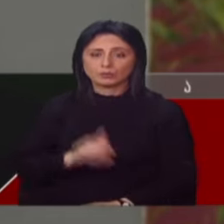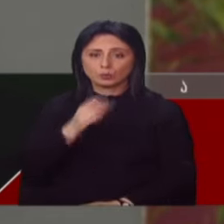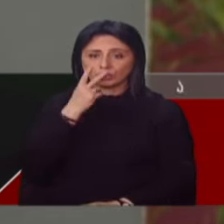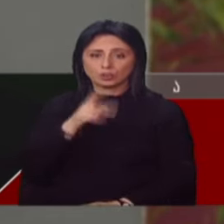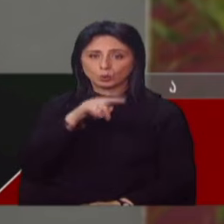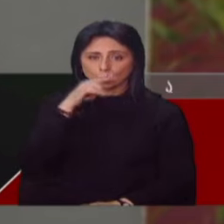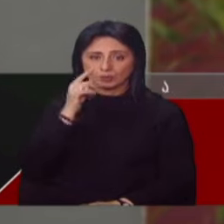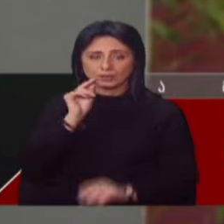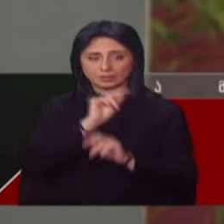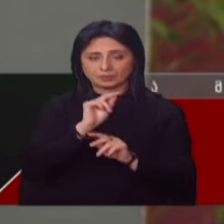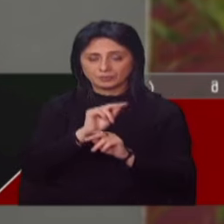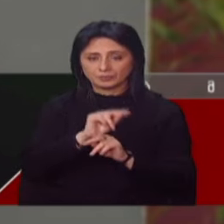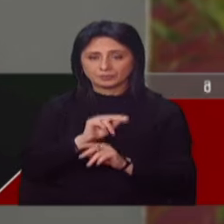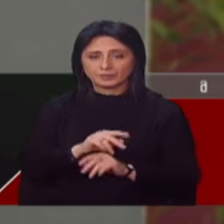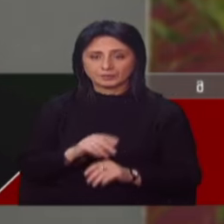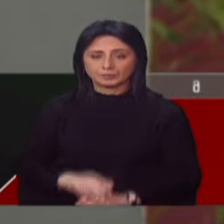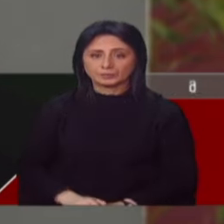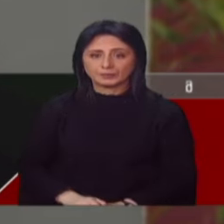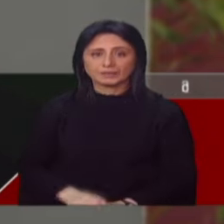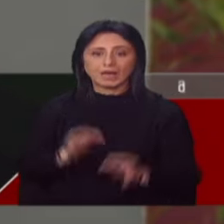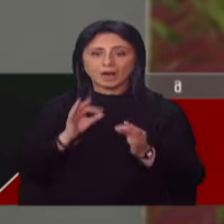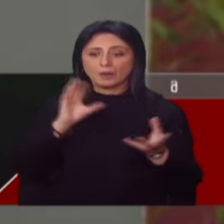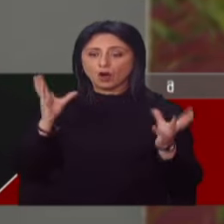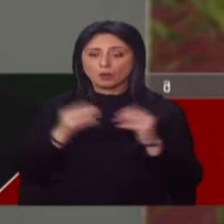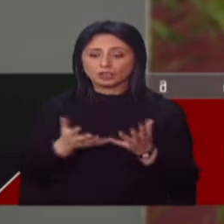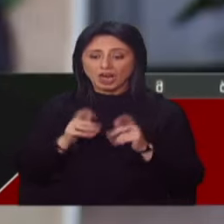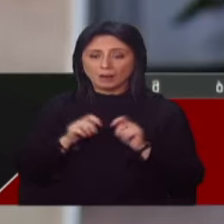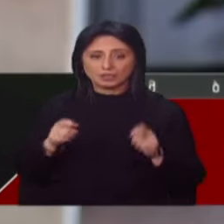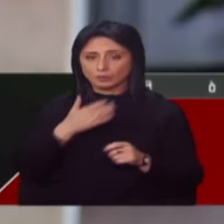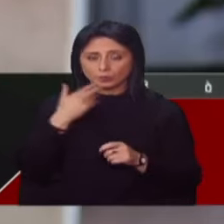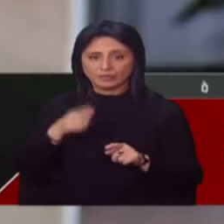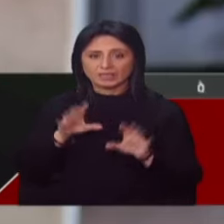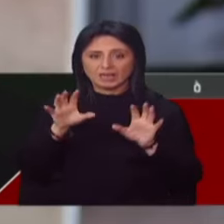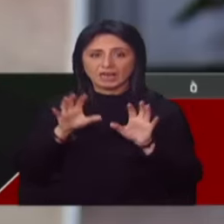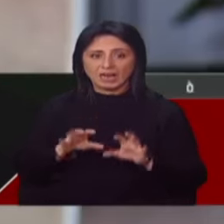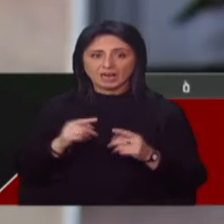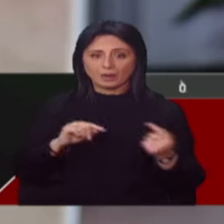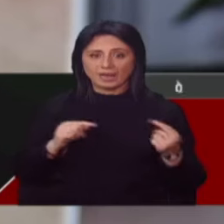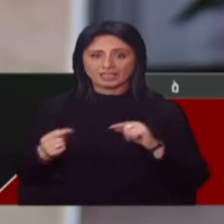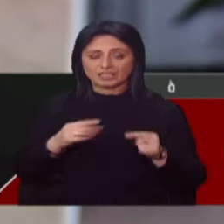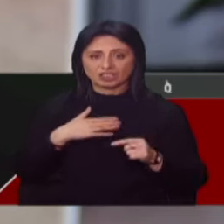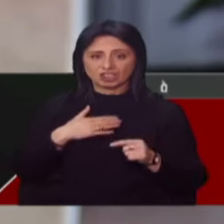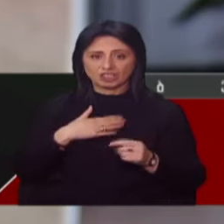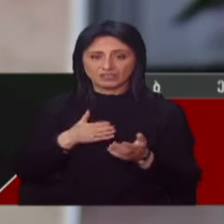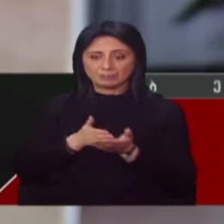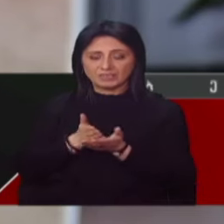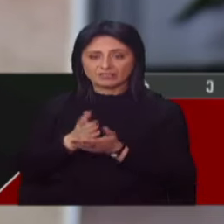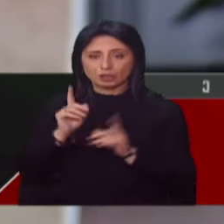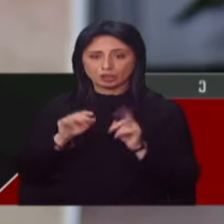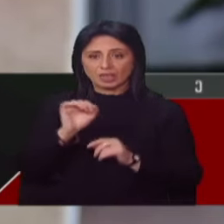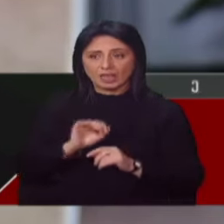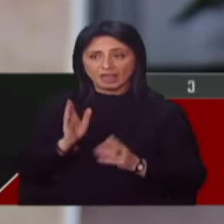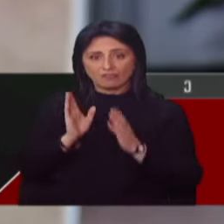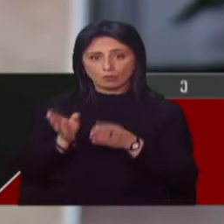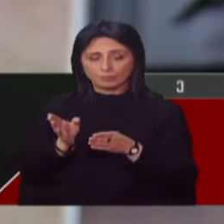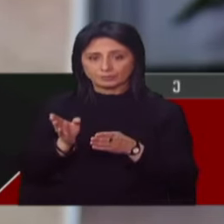ჩანს რუსეთის კარნახით და მითითებით. არაფერს საერთო გამჭვირვალობასთან არ აქვს. ეს კანონი ეწინააღმდეგება ჩვენს მისწრაფებებს, ზოგადად